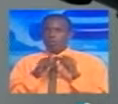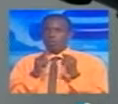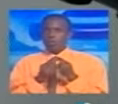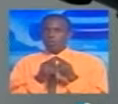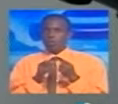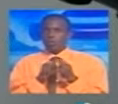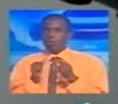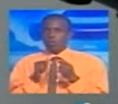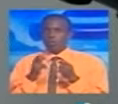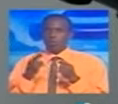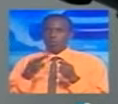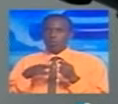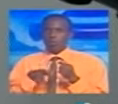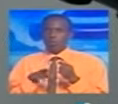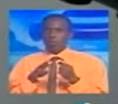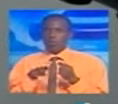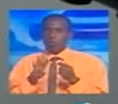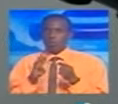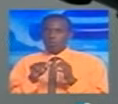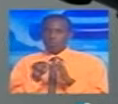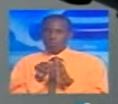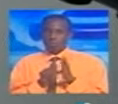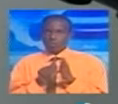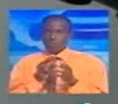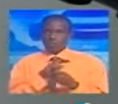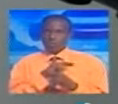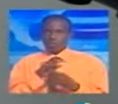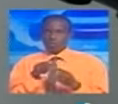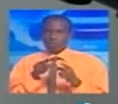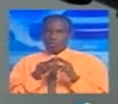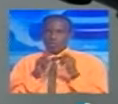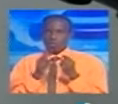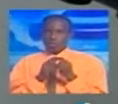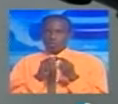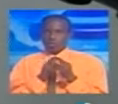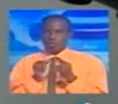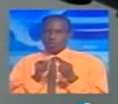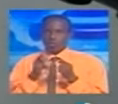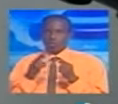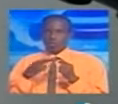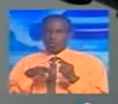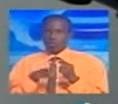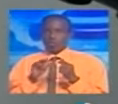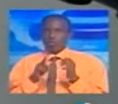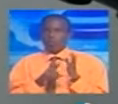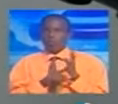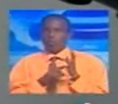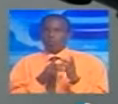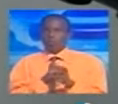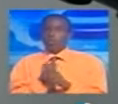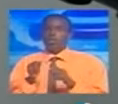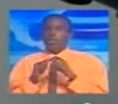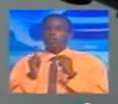temps, environ 4 mois, nous avons un scanner de 64 barrettes qui est